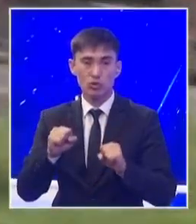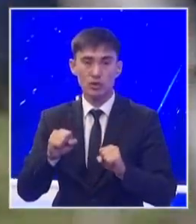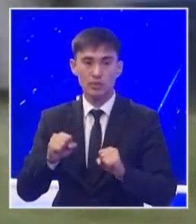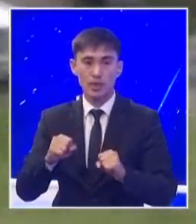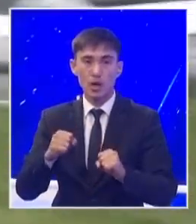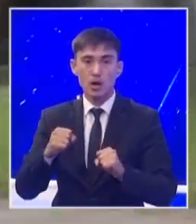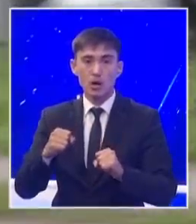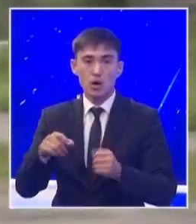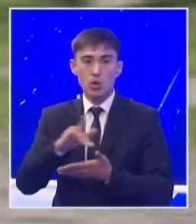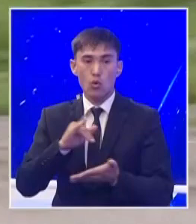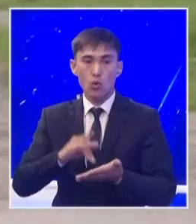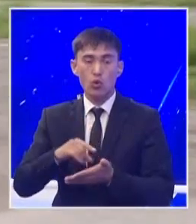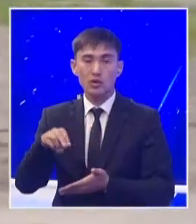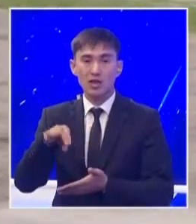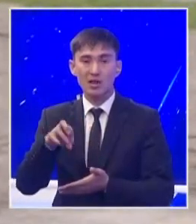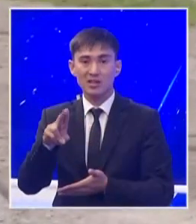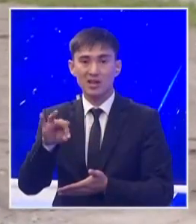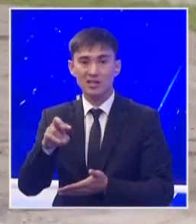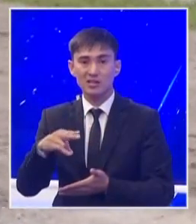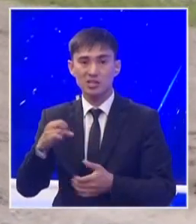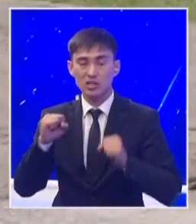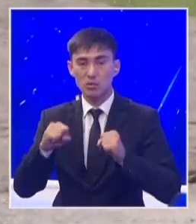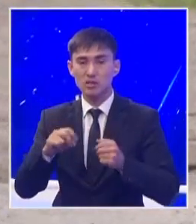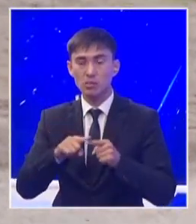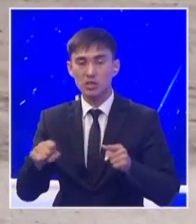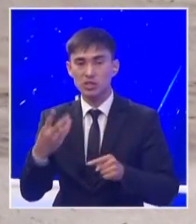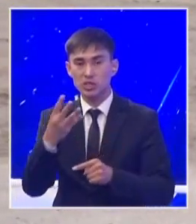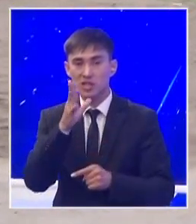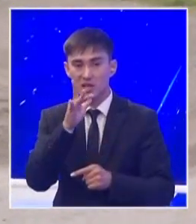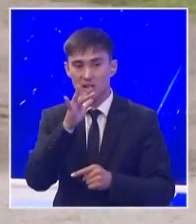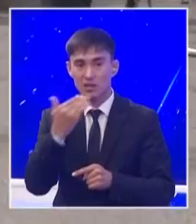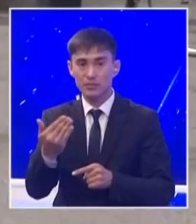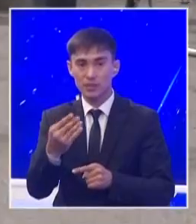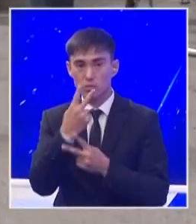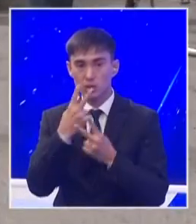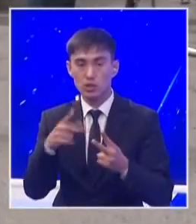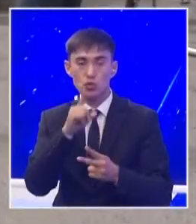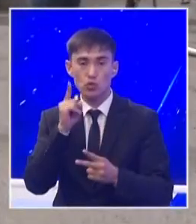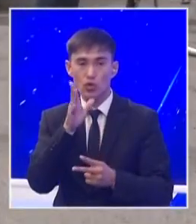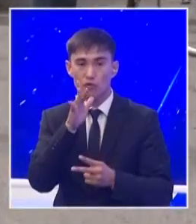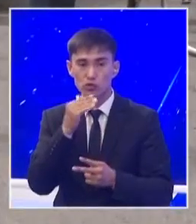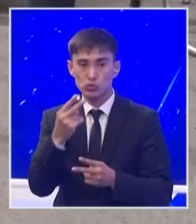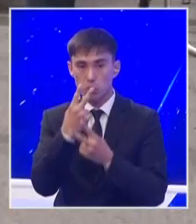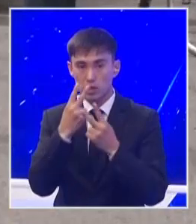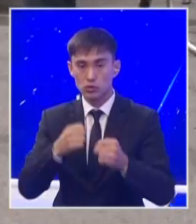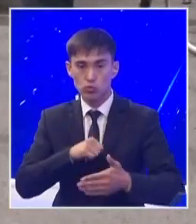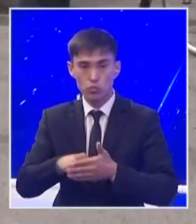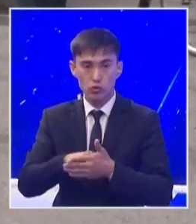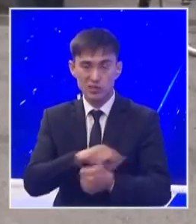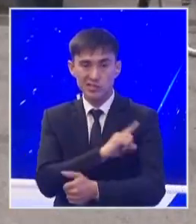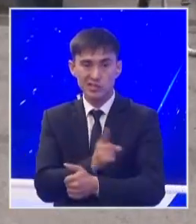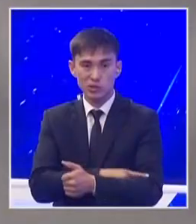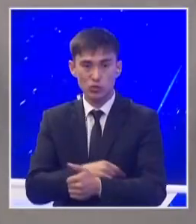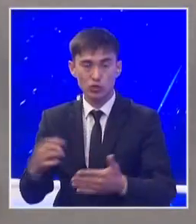Уроженец города Талгар Данил Третьяков занимается велоспортом на протяжении 4 лет и, несмотря на юный возраст, проявляет упорство и силу